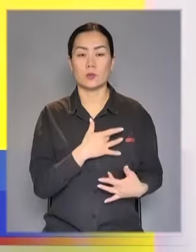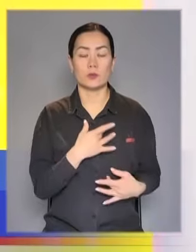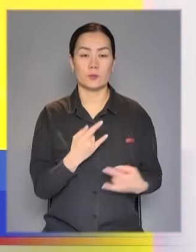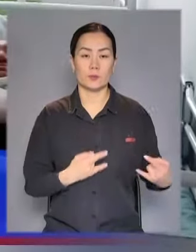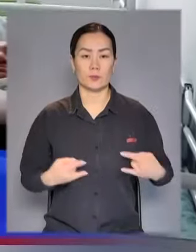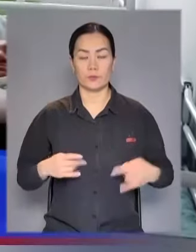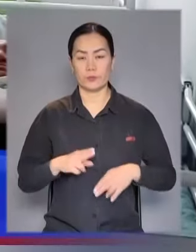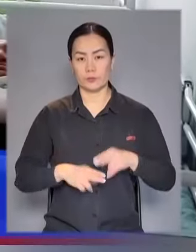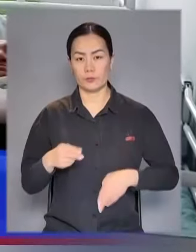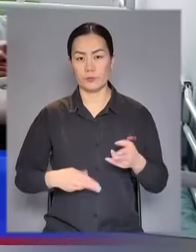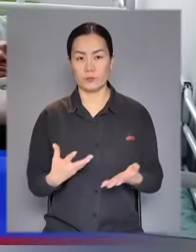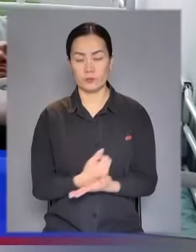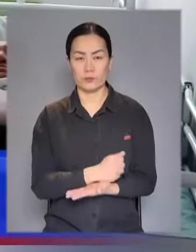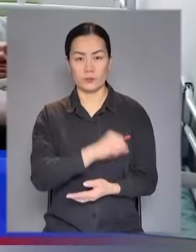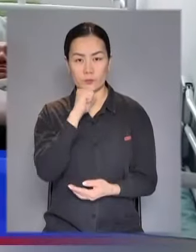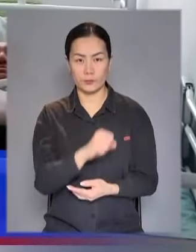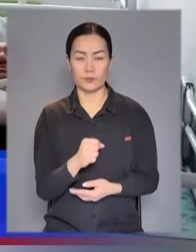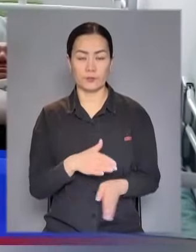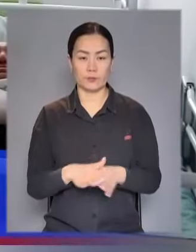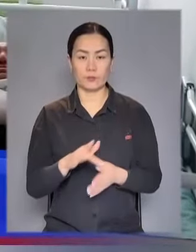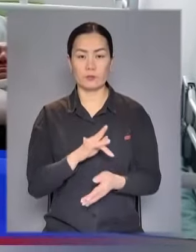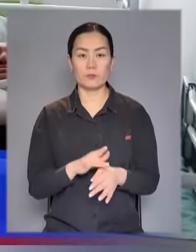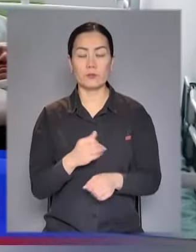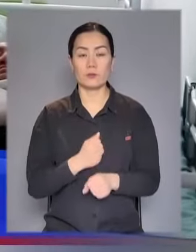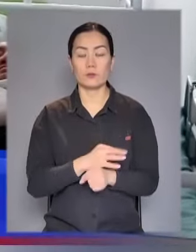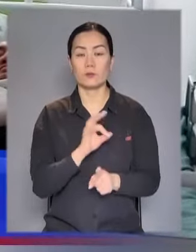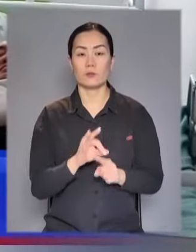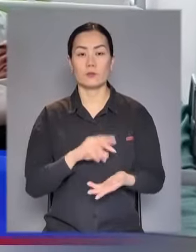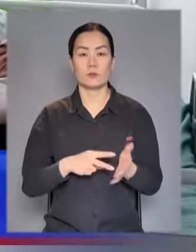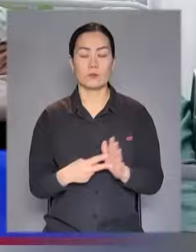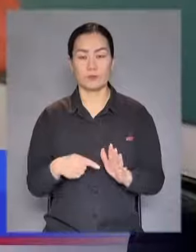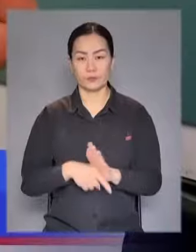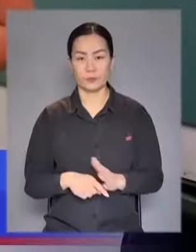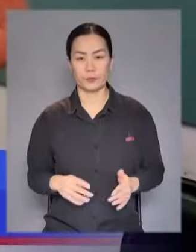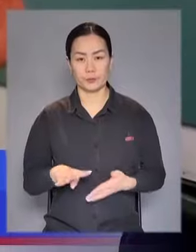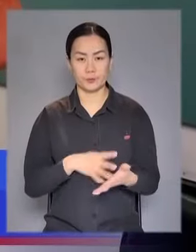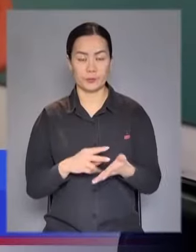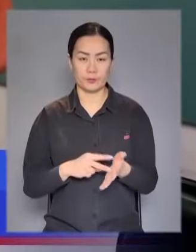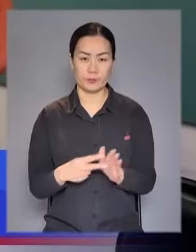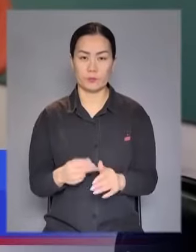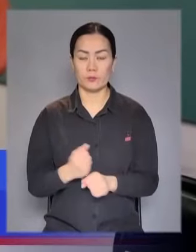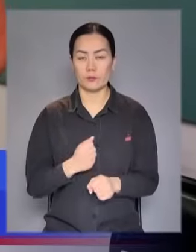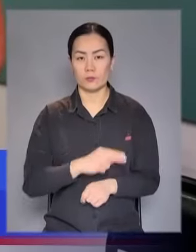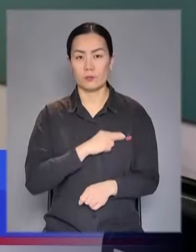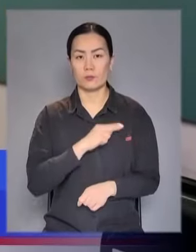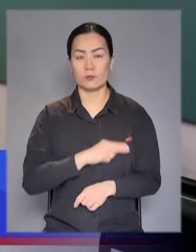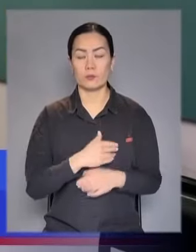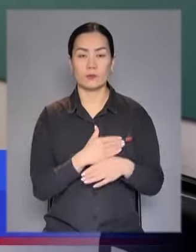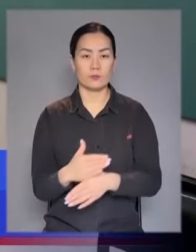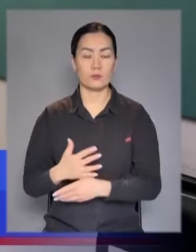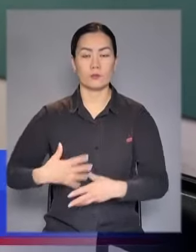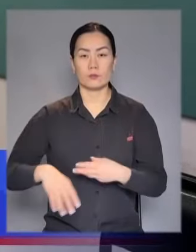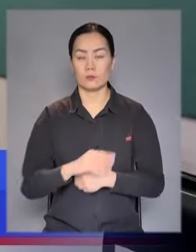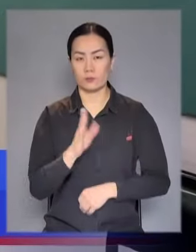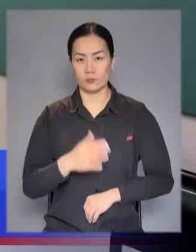и кардиохирургии достигнут благодаря реализации целевых индикаторов, обозначенных в дорожной карте по совершенствованию оказания